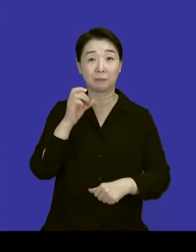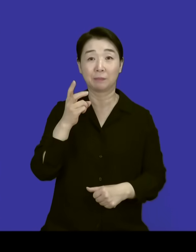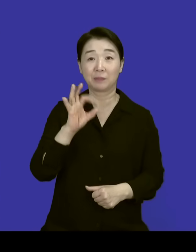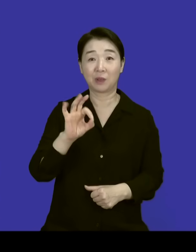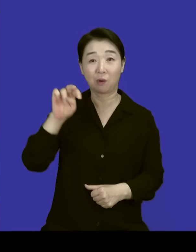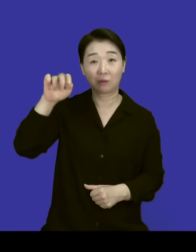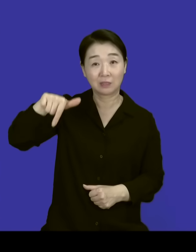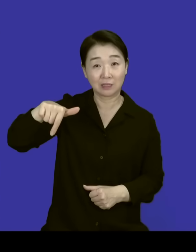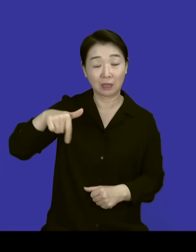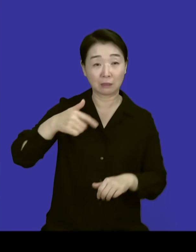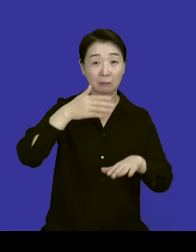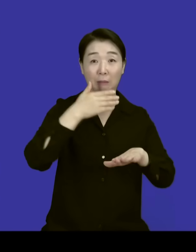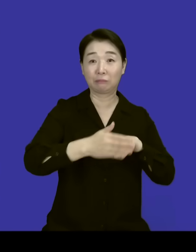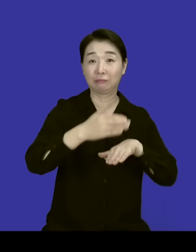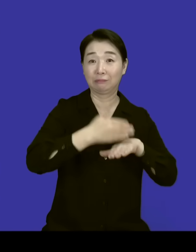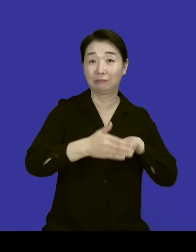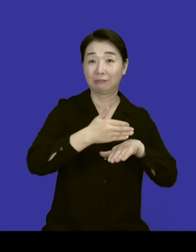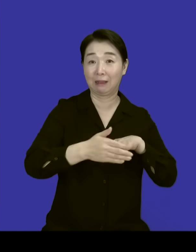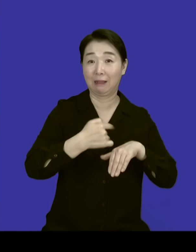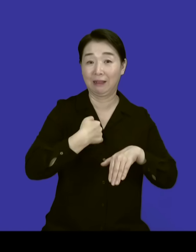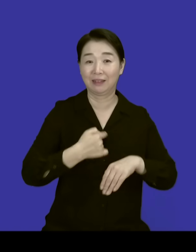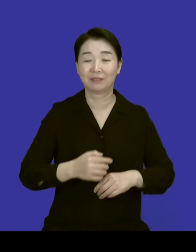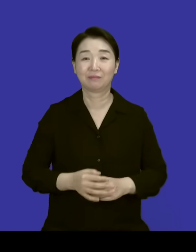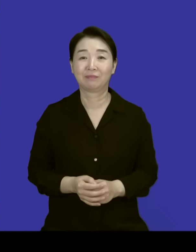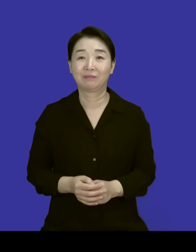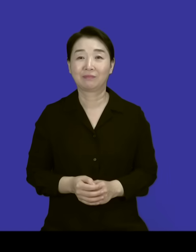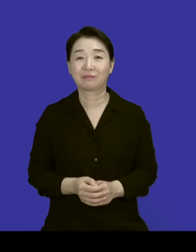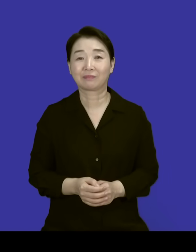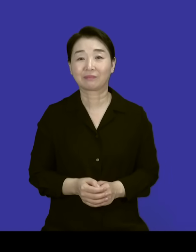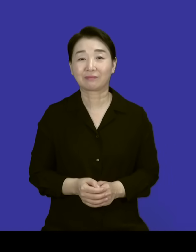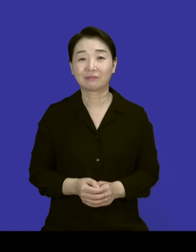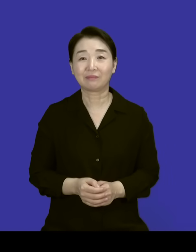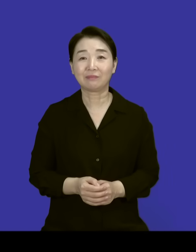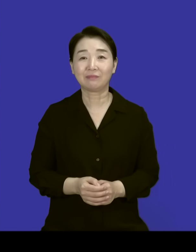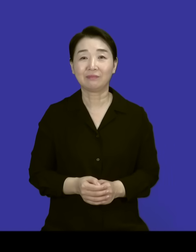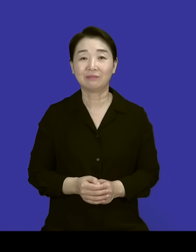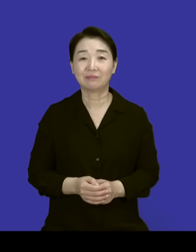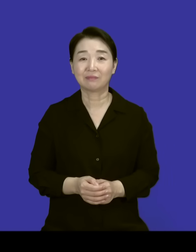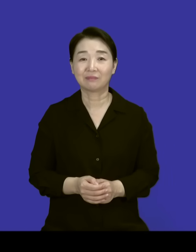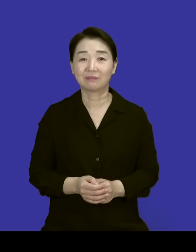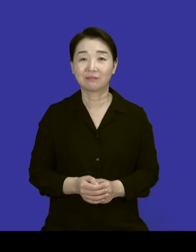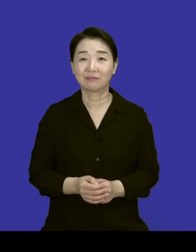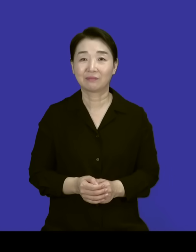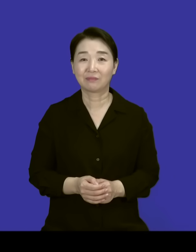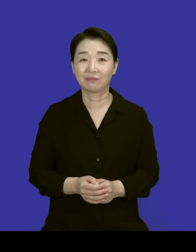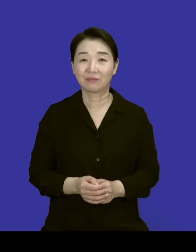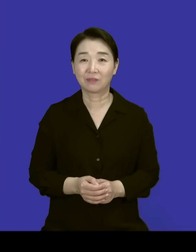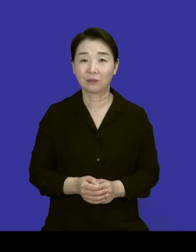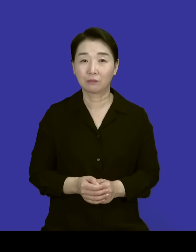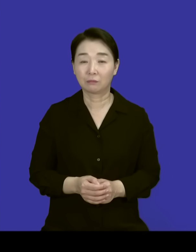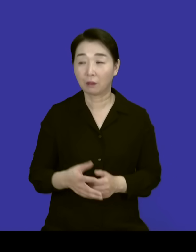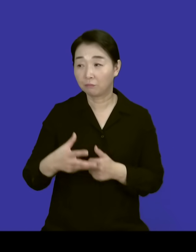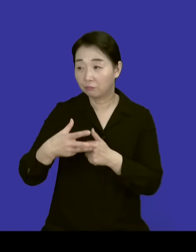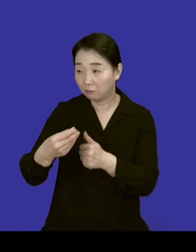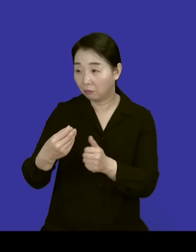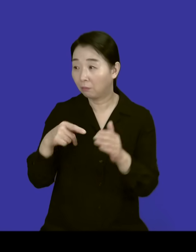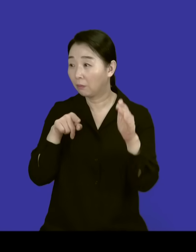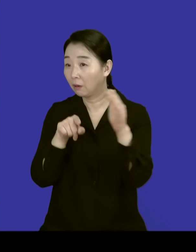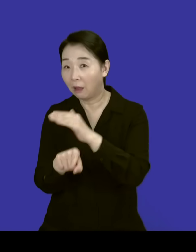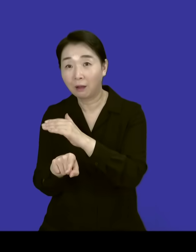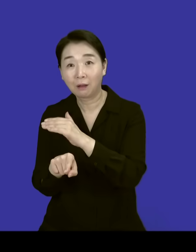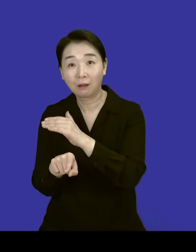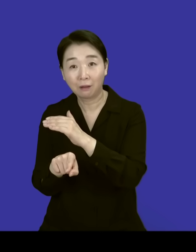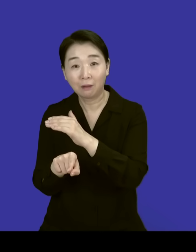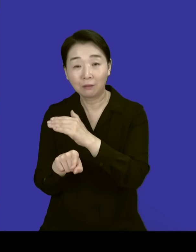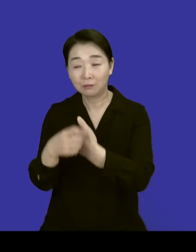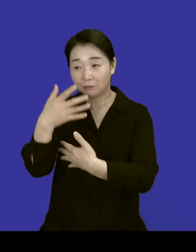되게 불량하에 막 이런 거였는데 예. 그거를 저희 집에 직접 섭외를 하셔가지고 제가 갔죠. 네.